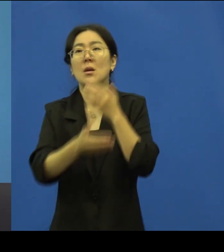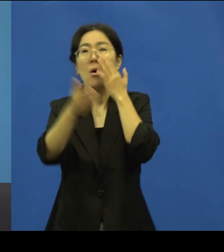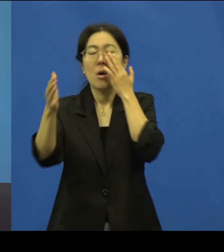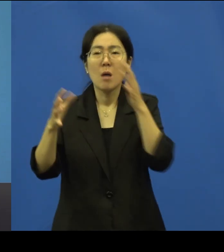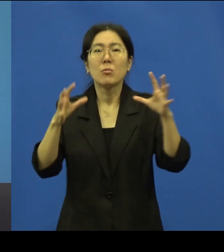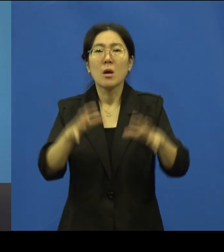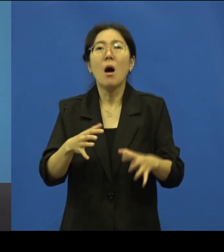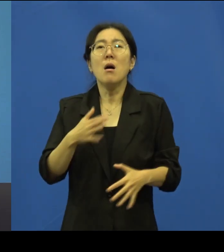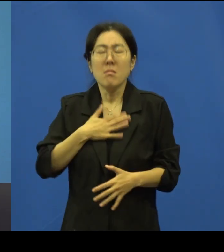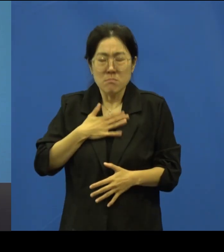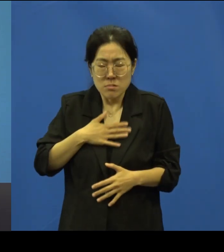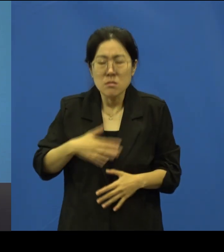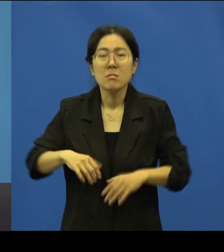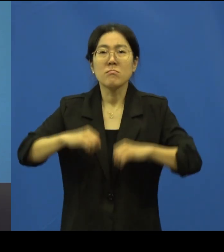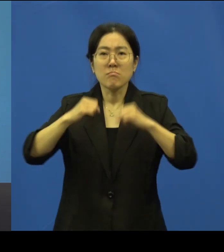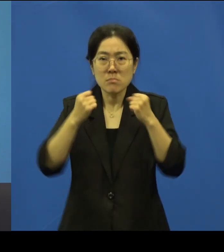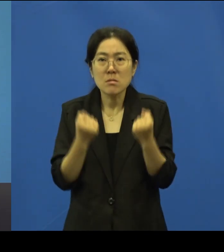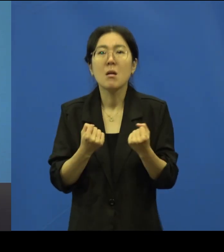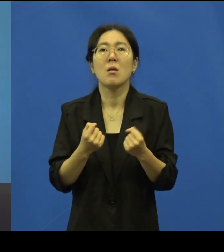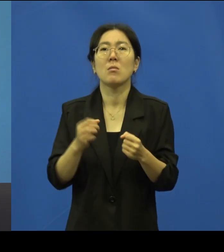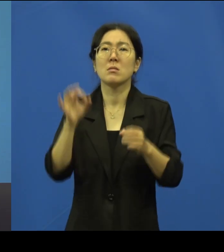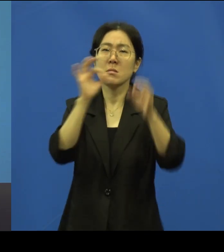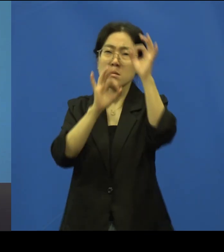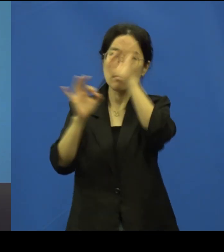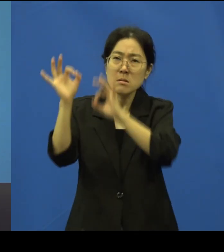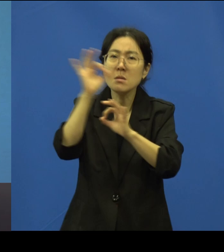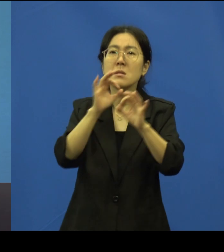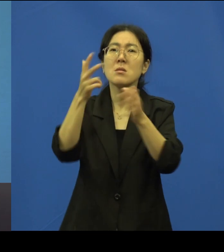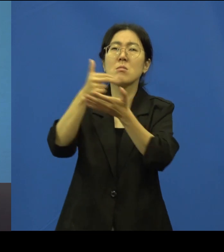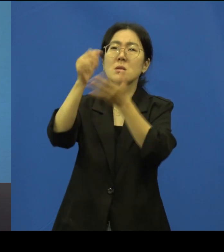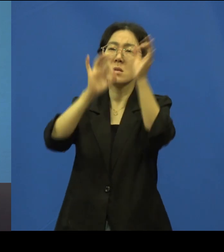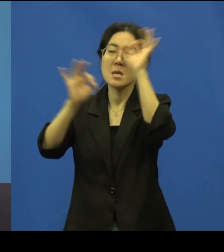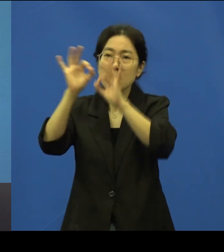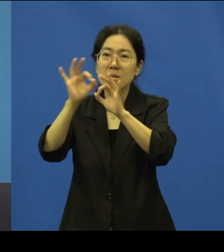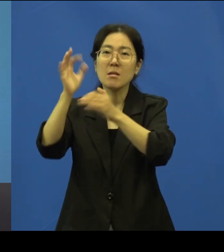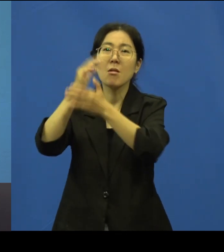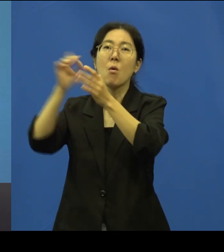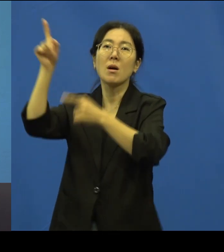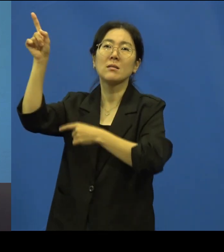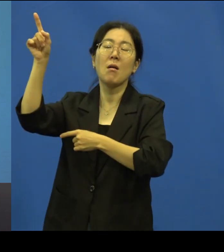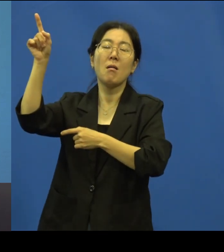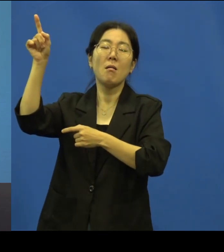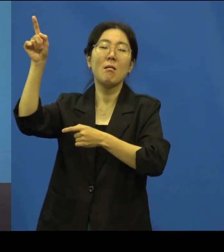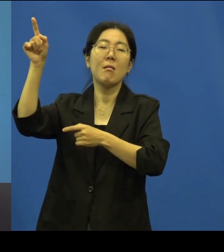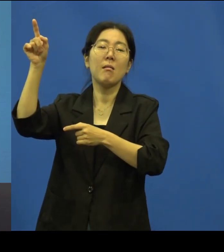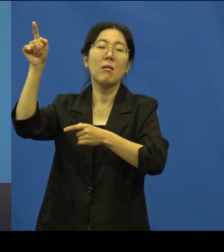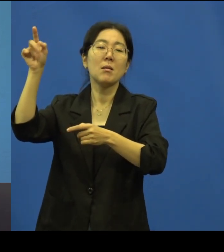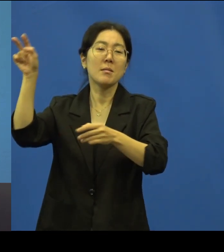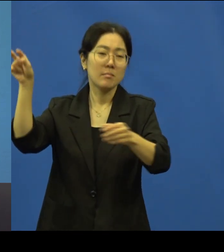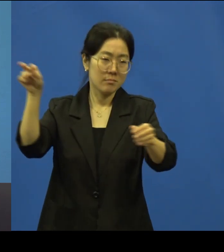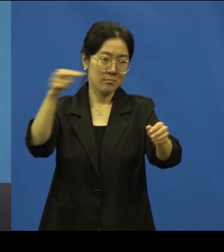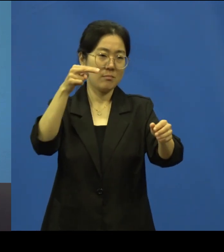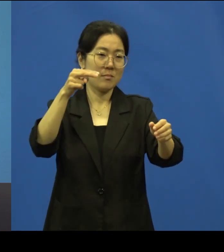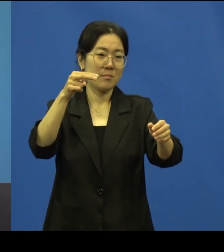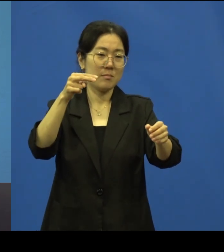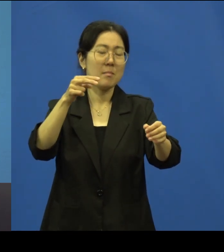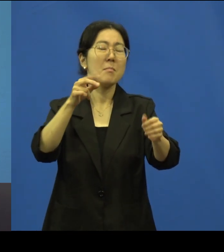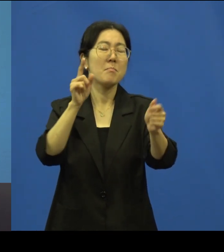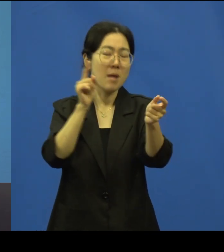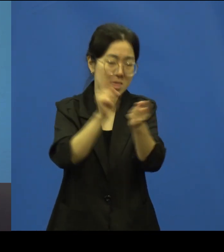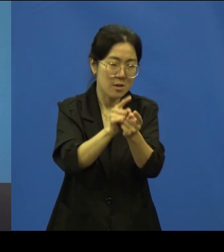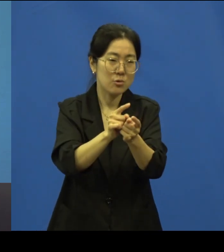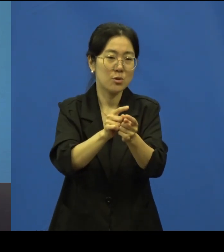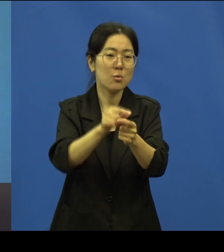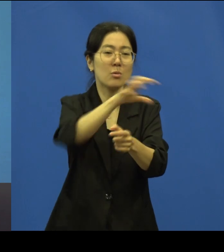다하여 맹세하고 뜻을 다하여 여호와를 찾았으므로 여호와께서도 그들을 만나주시고 그들의 사방에 평안을 주셨더라. 이렇게